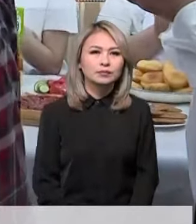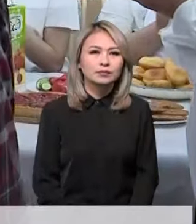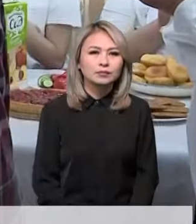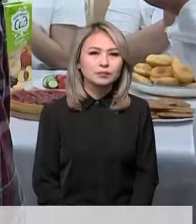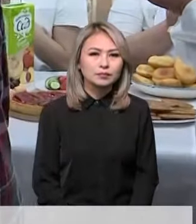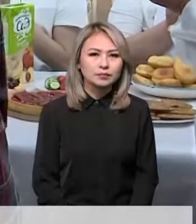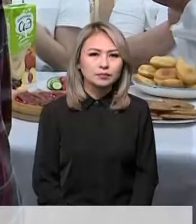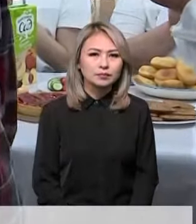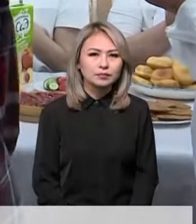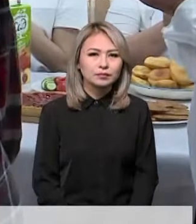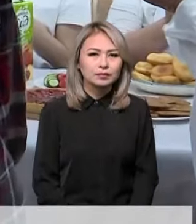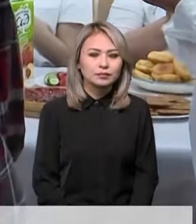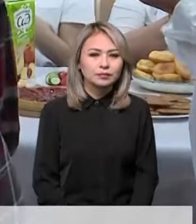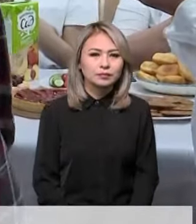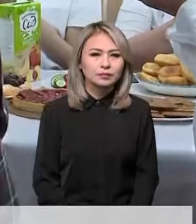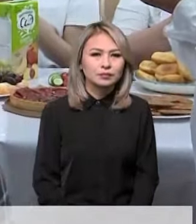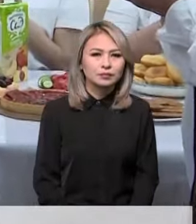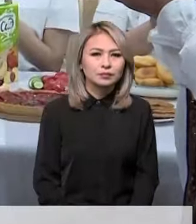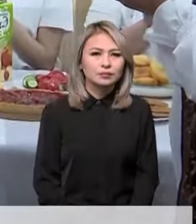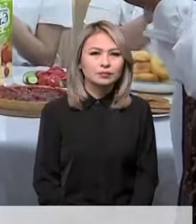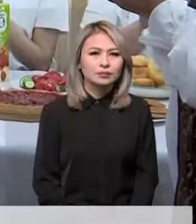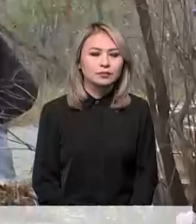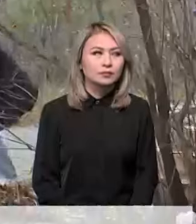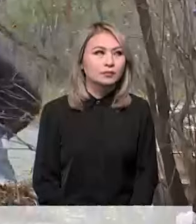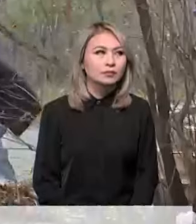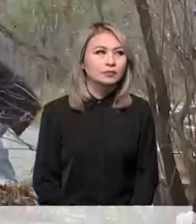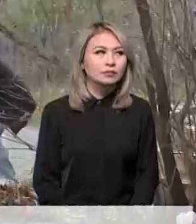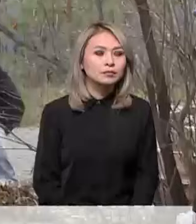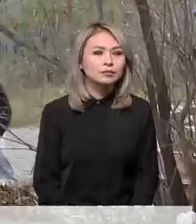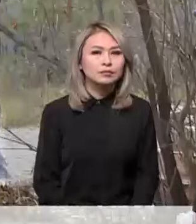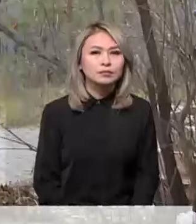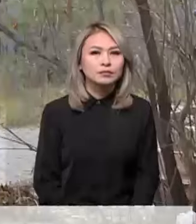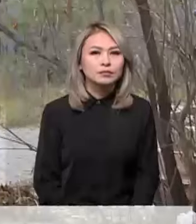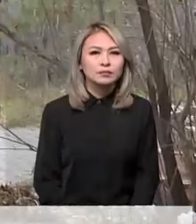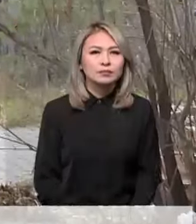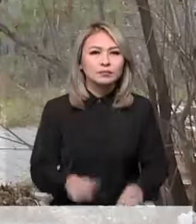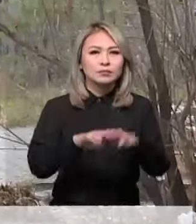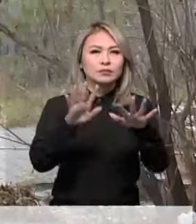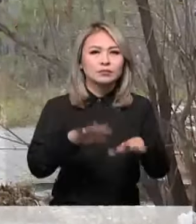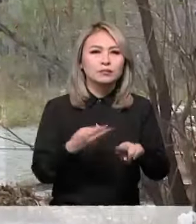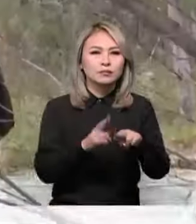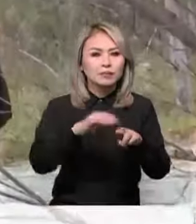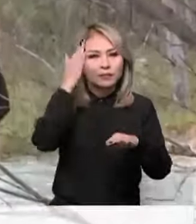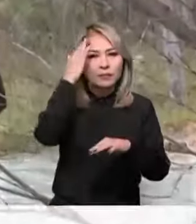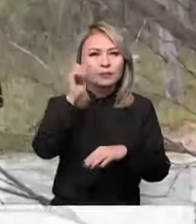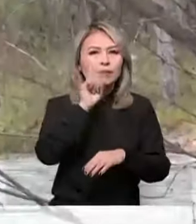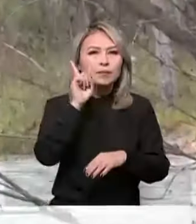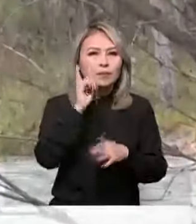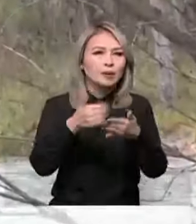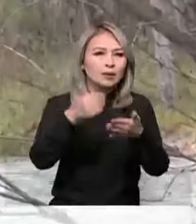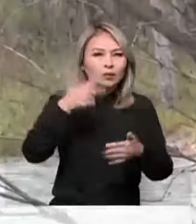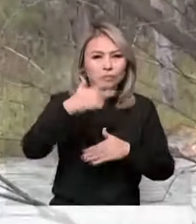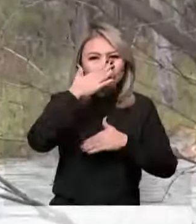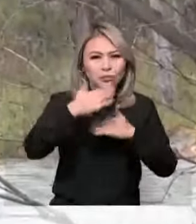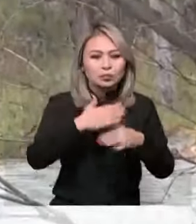Құсқа атын берсін. Бір-біріне шерік болып жүріңдер. Елорда аруы дарынды жастар алаңы осыған дейін 30-ға